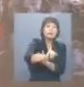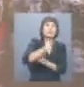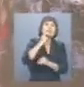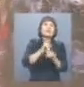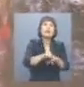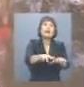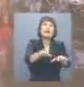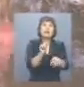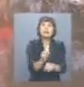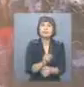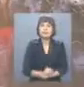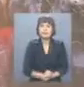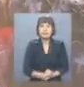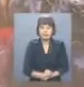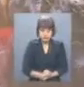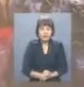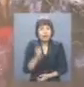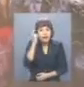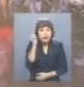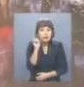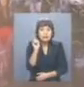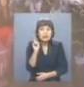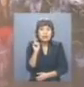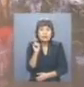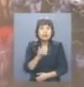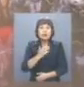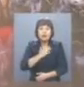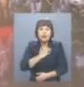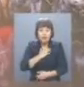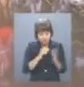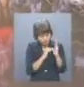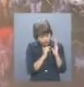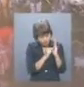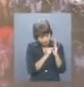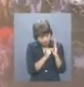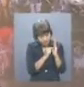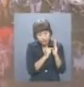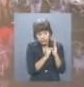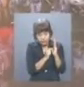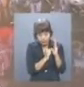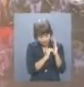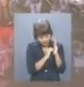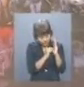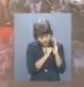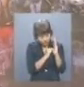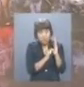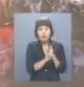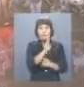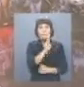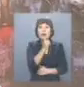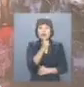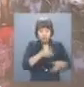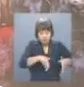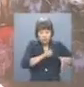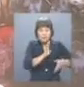ก็เลยผมคิดว่าและอีกอย่างหนึ่งครับคือทางตอนเหนือของเราทางบางบัวทองนะครับช